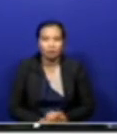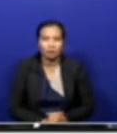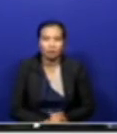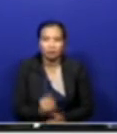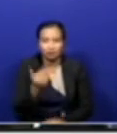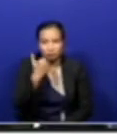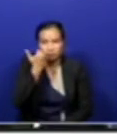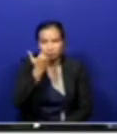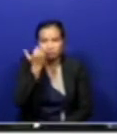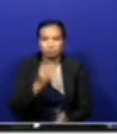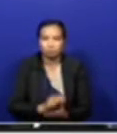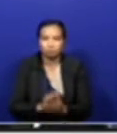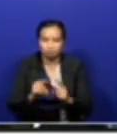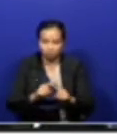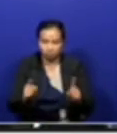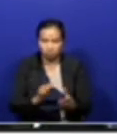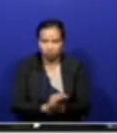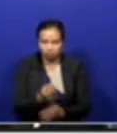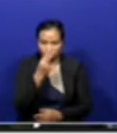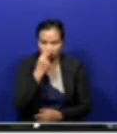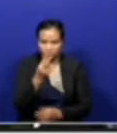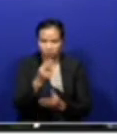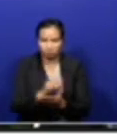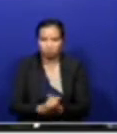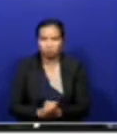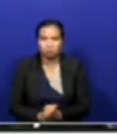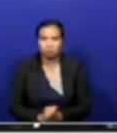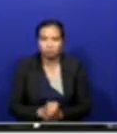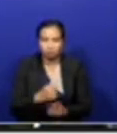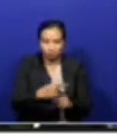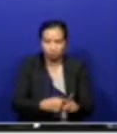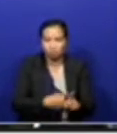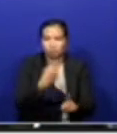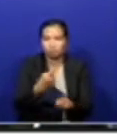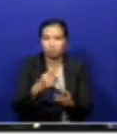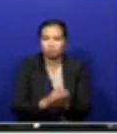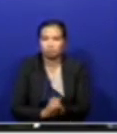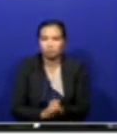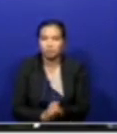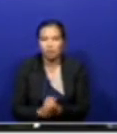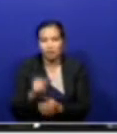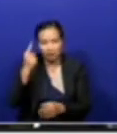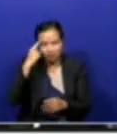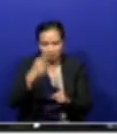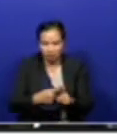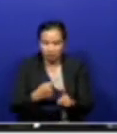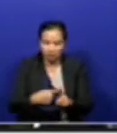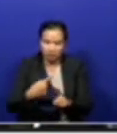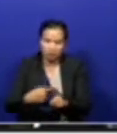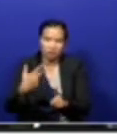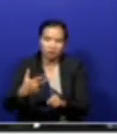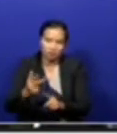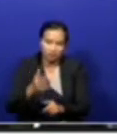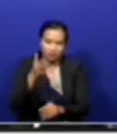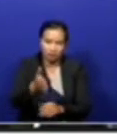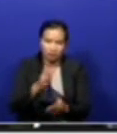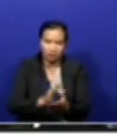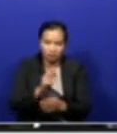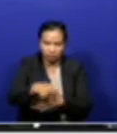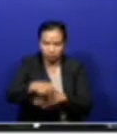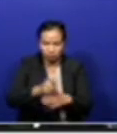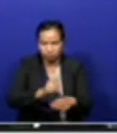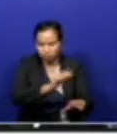าแต่ถ้าท่านมองเห็นเลยนะครับว่ามกรานี้เนี่ยมันจะมา3เดือนข้างหน้าท่านประธานวุฒิชัยครับท่านเรียกมาเล